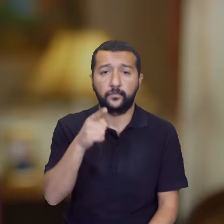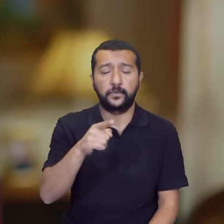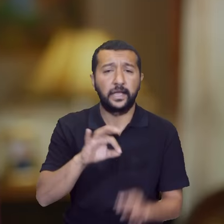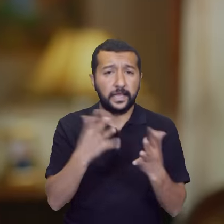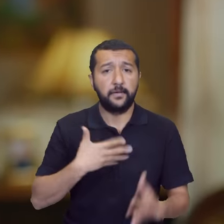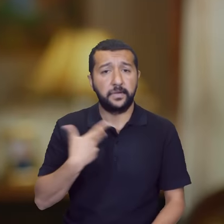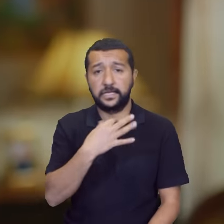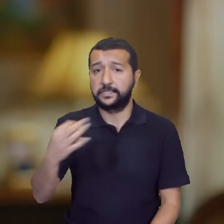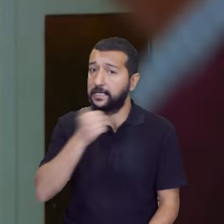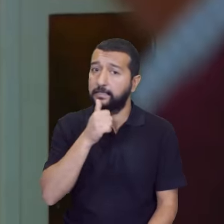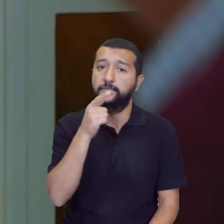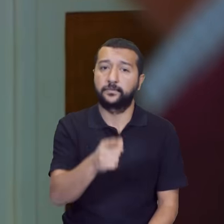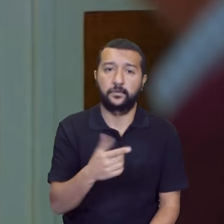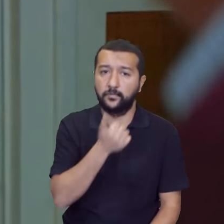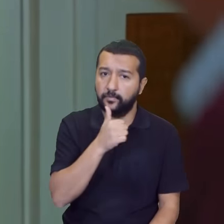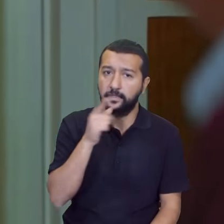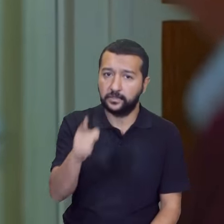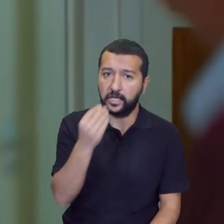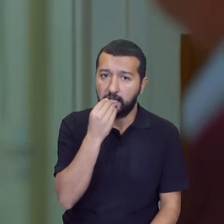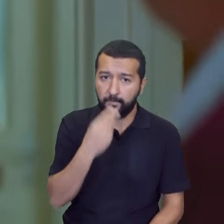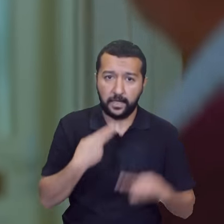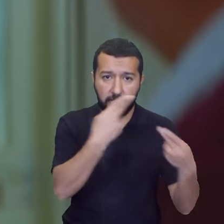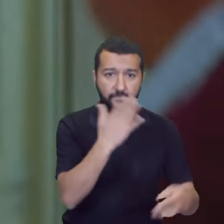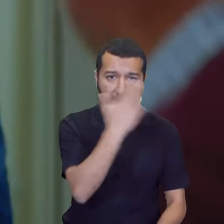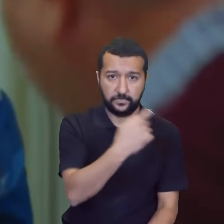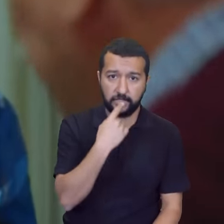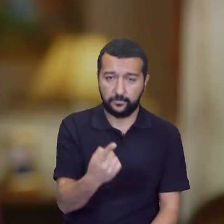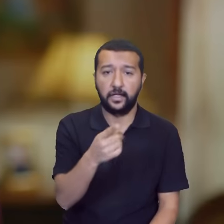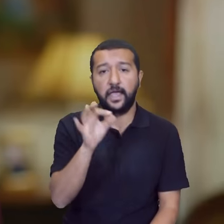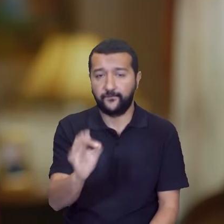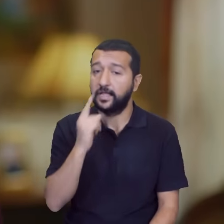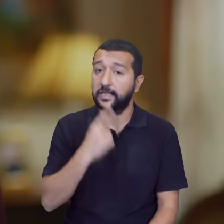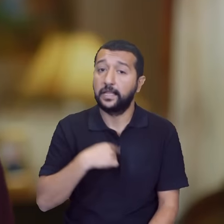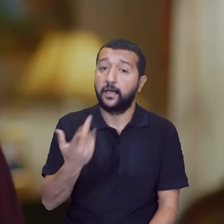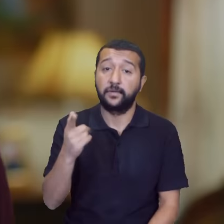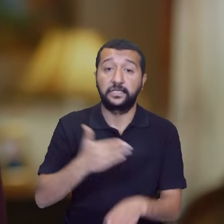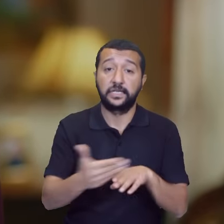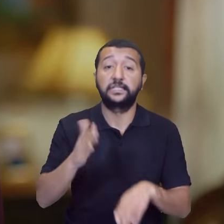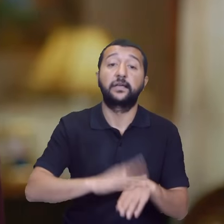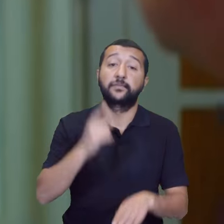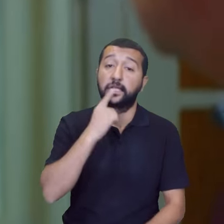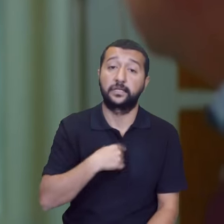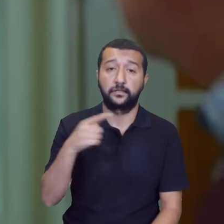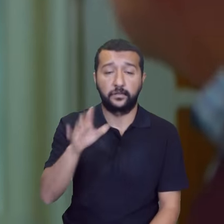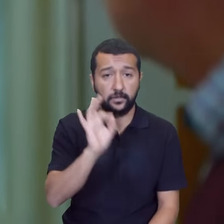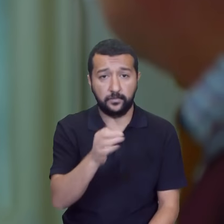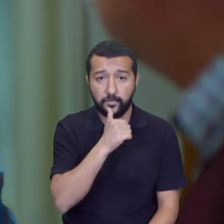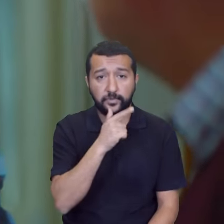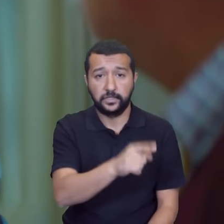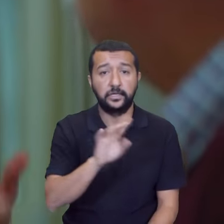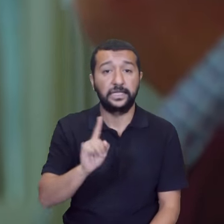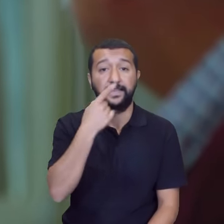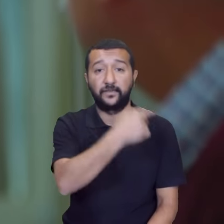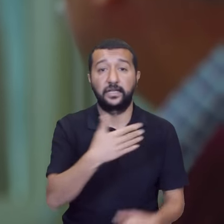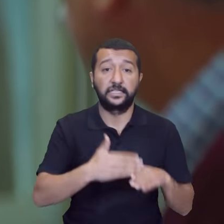Oğlum ne meraksız adamsın ya. Ya baba sana yemeğe gideceğim demiş ya. Evet dedi ama geç kalmayacağım da dedi. Ya babacığım 40